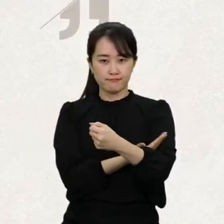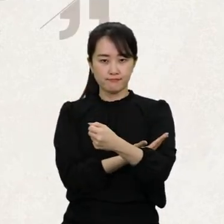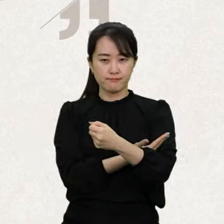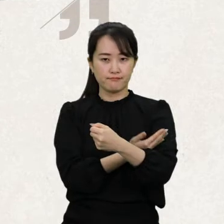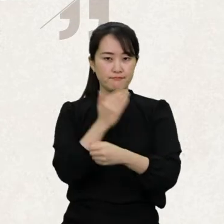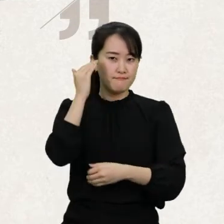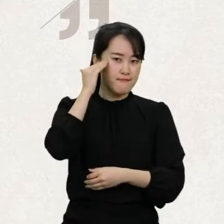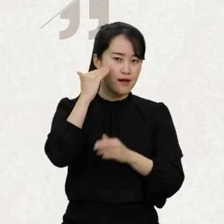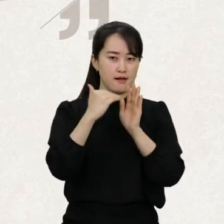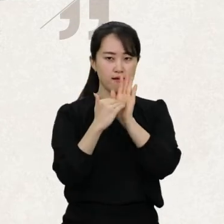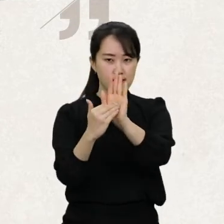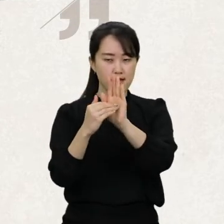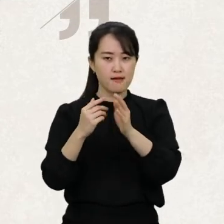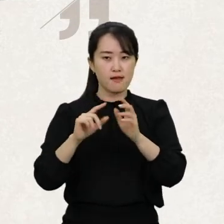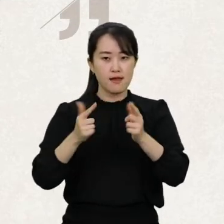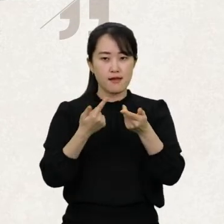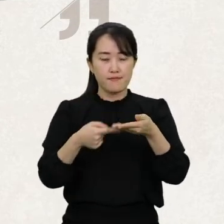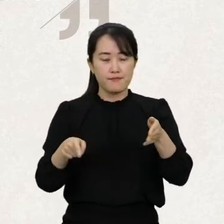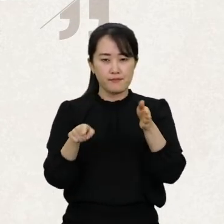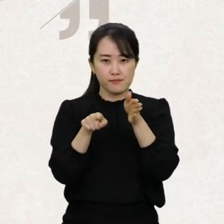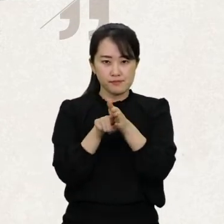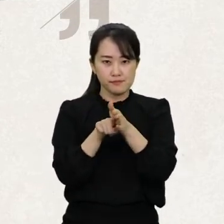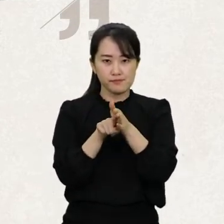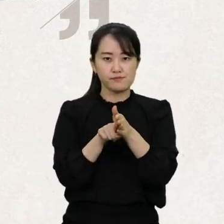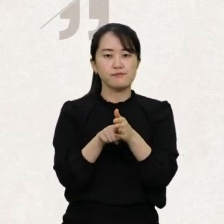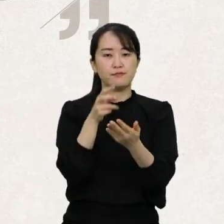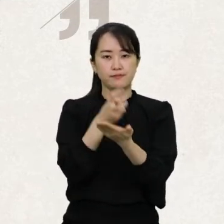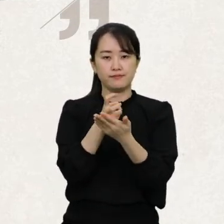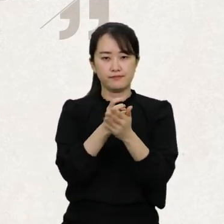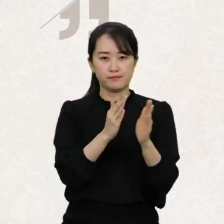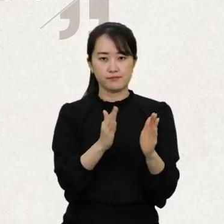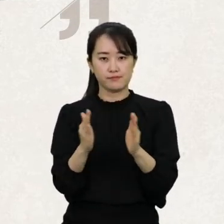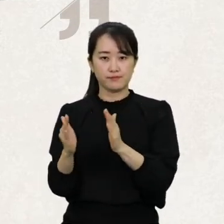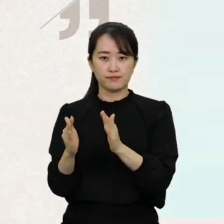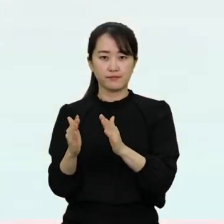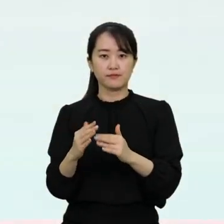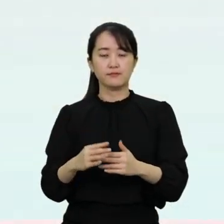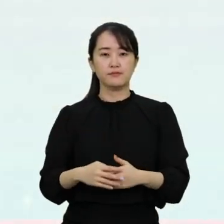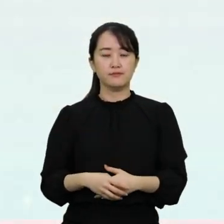침해받지 않도록 이처럼 구체적으로 조항을 마련하고 있는 것입니다.